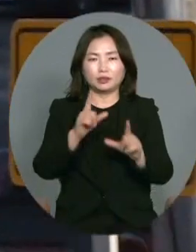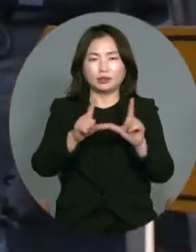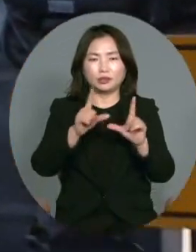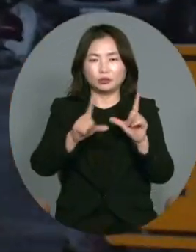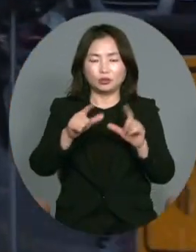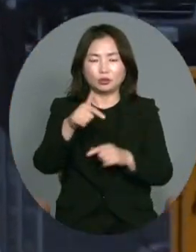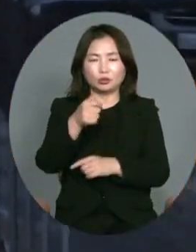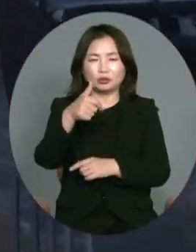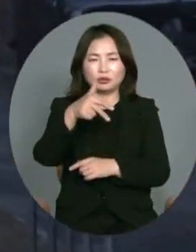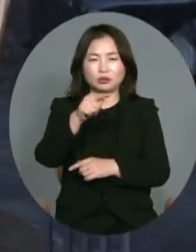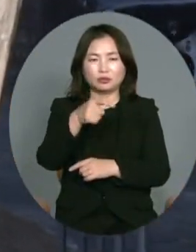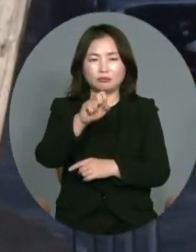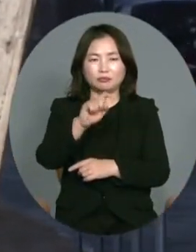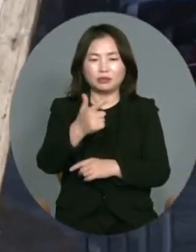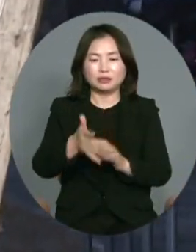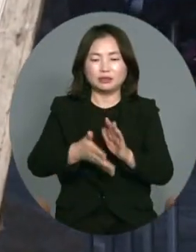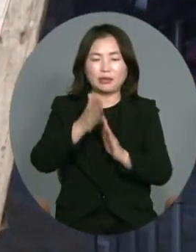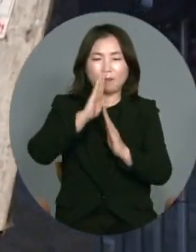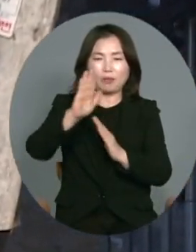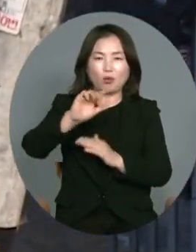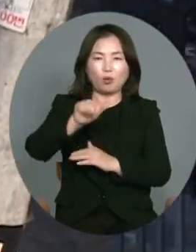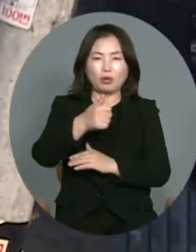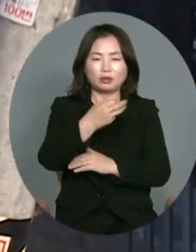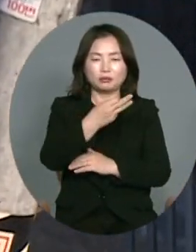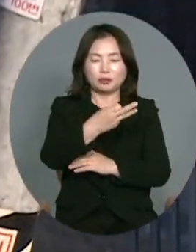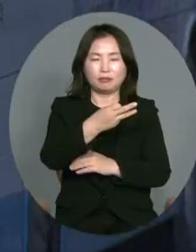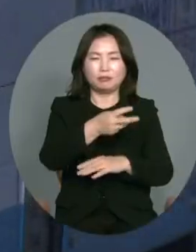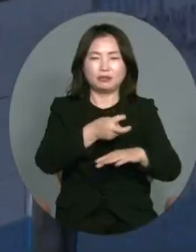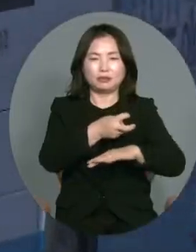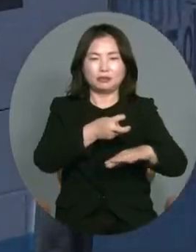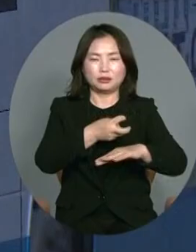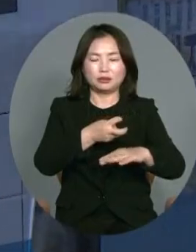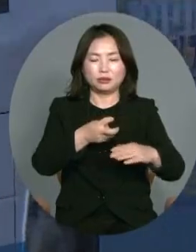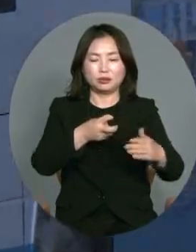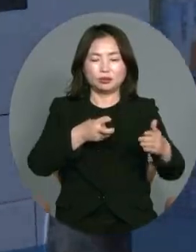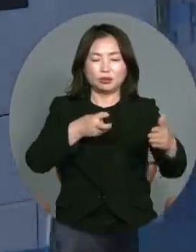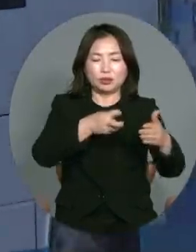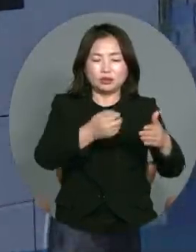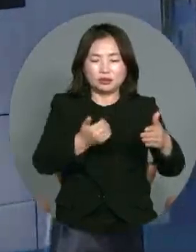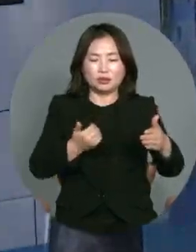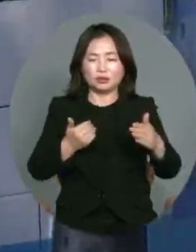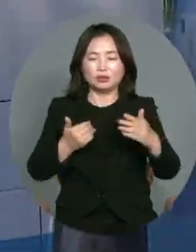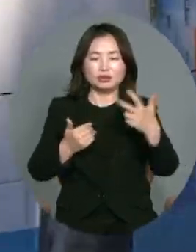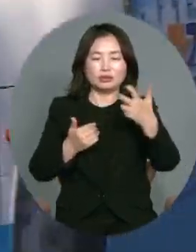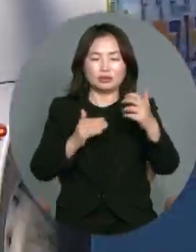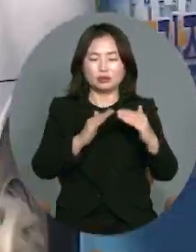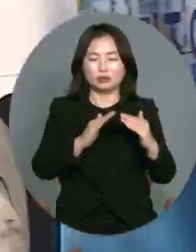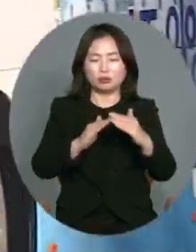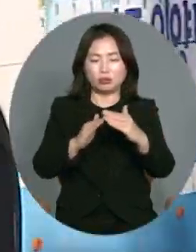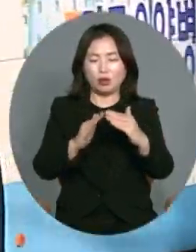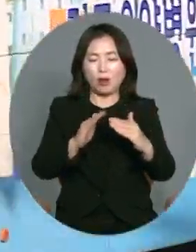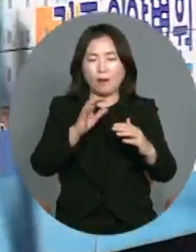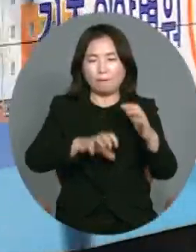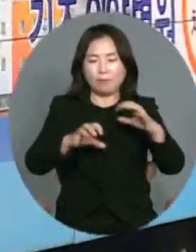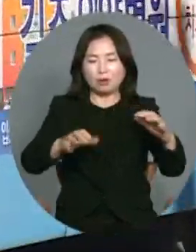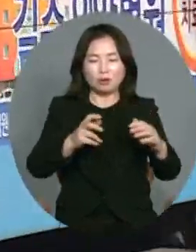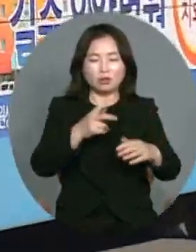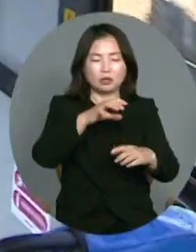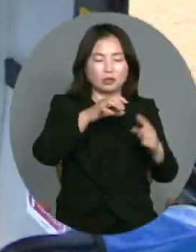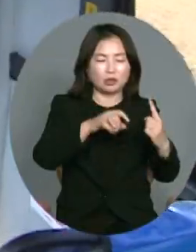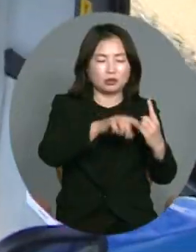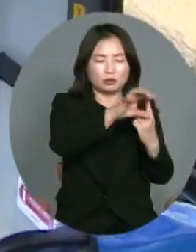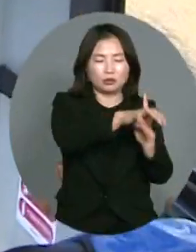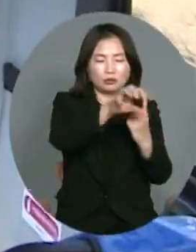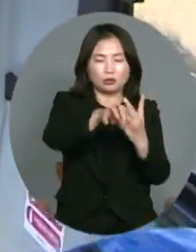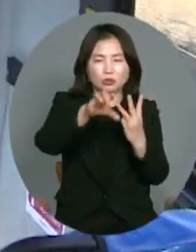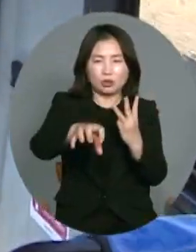안동 녹전면에서 시내로 가는 513번 버스. 종점 직전에 70가구 정도가 거주하는 마을 세 곳을